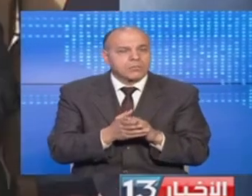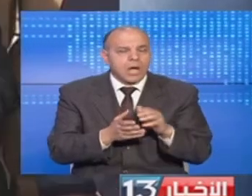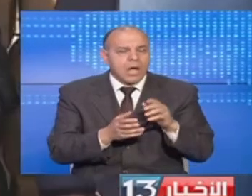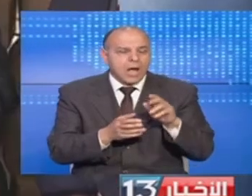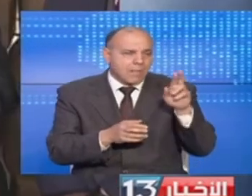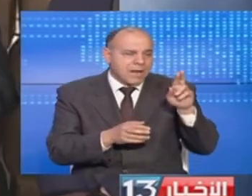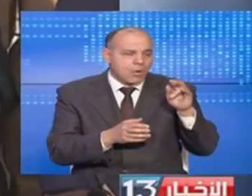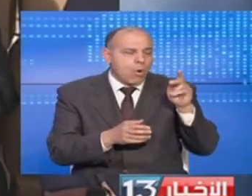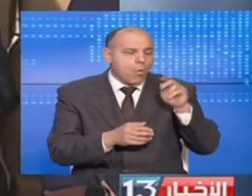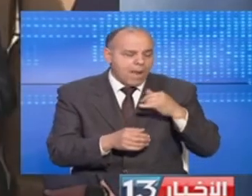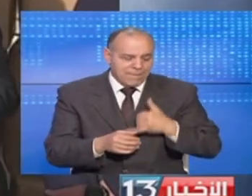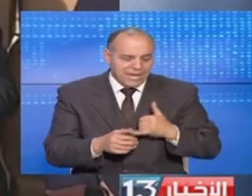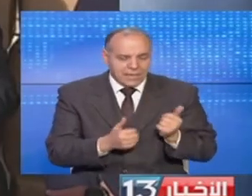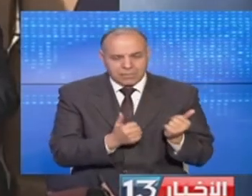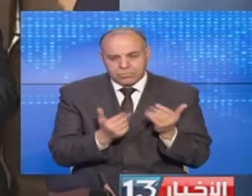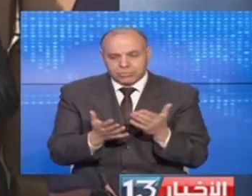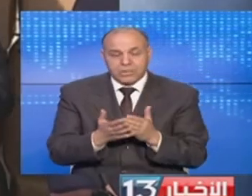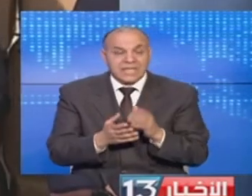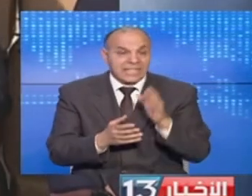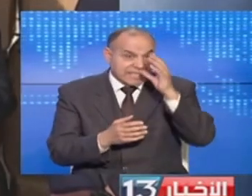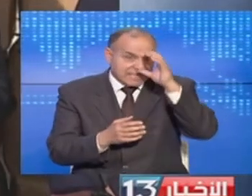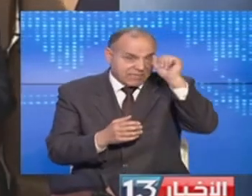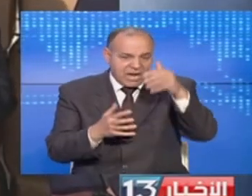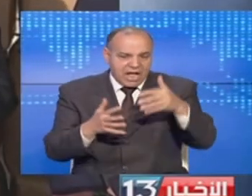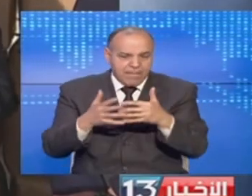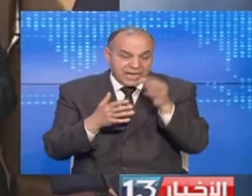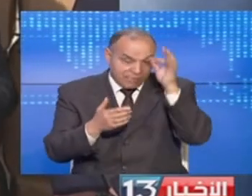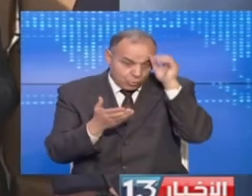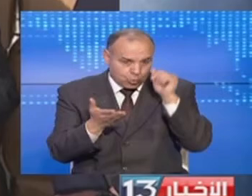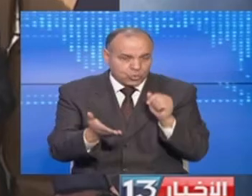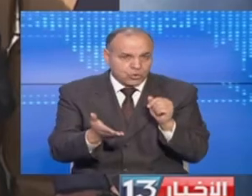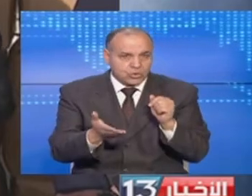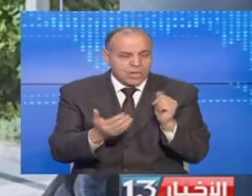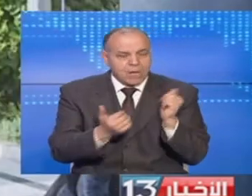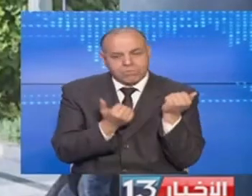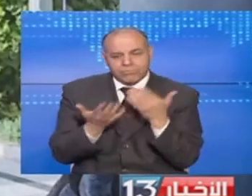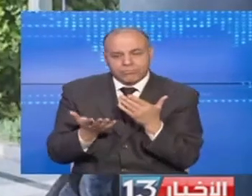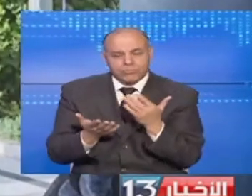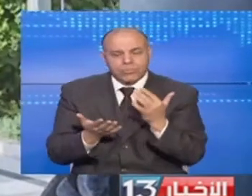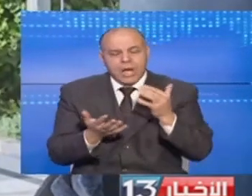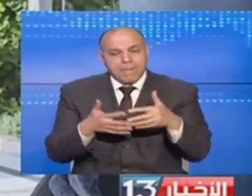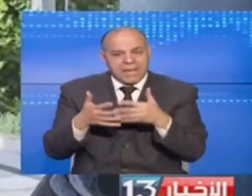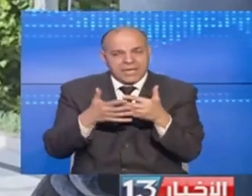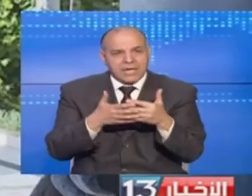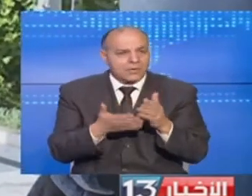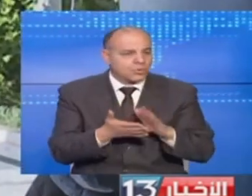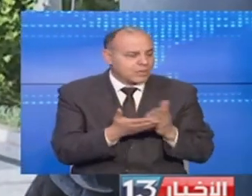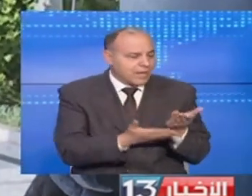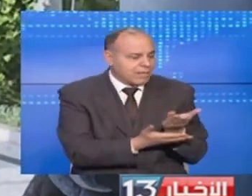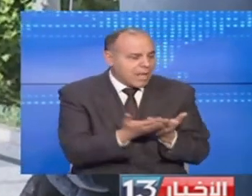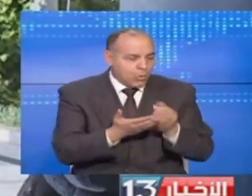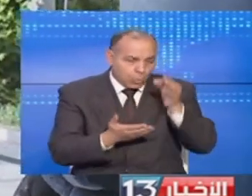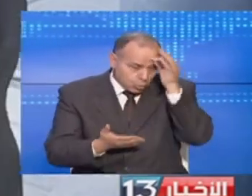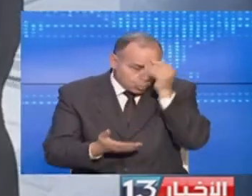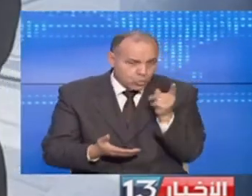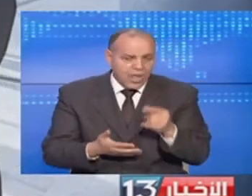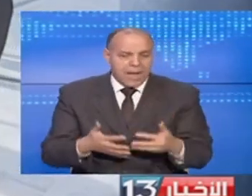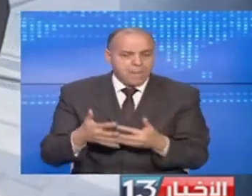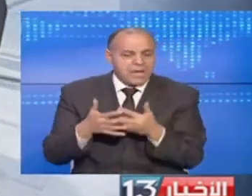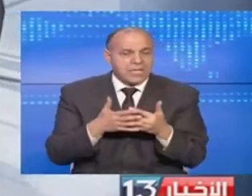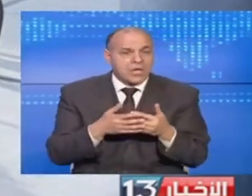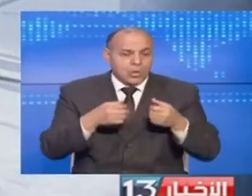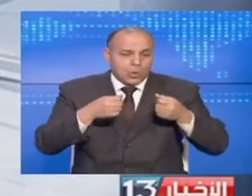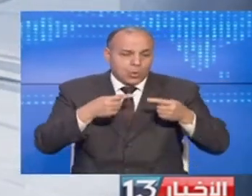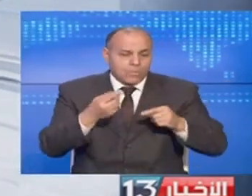واعتبر القائم باعمال السفاره الامريكيه في تونس الهيبه الامريكيه تترجم التعاون التونسي الامريكي في